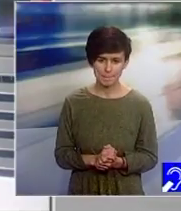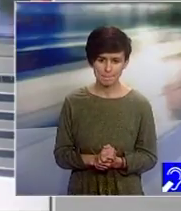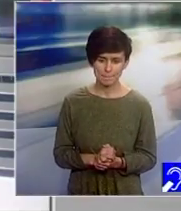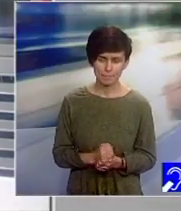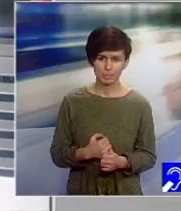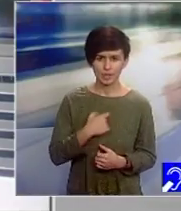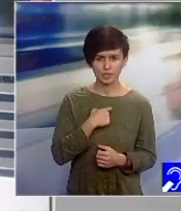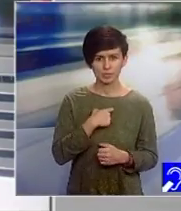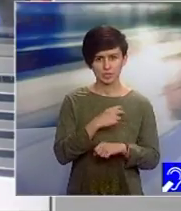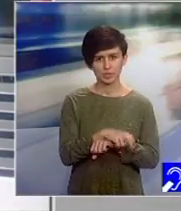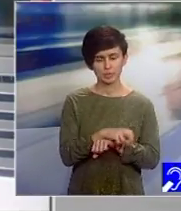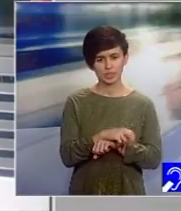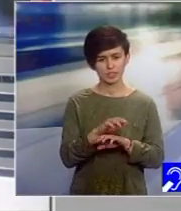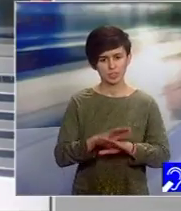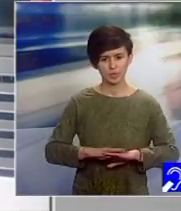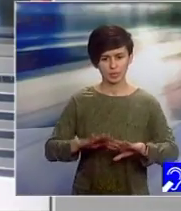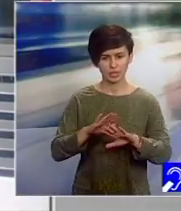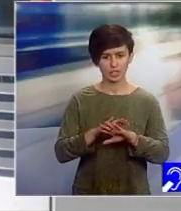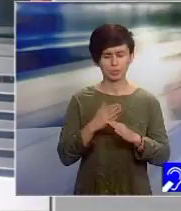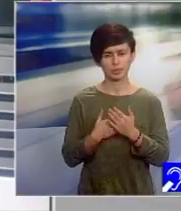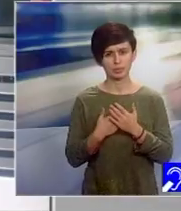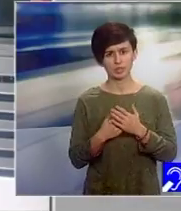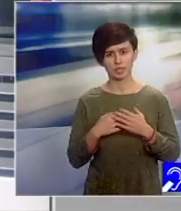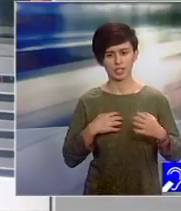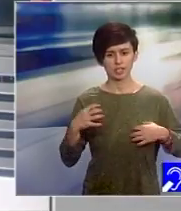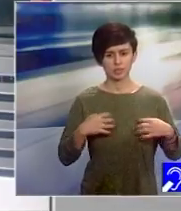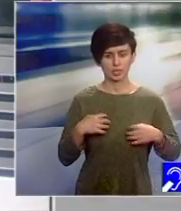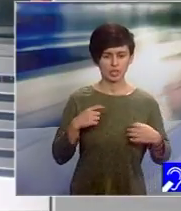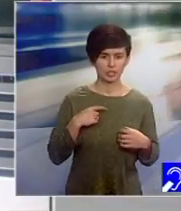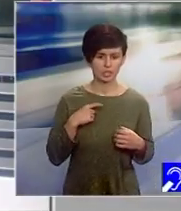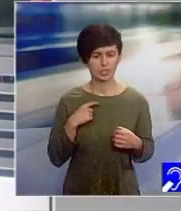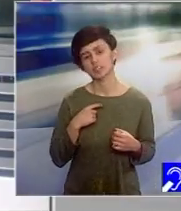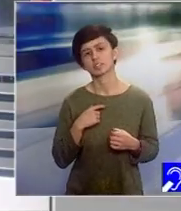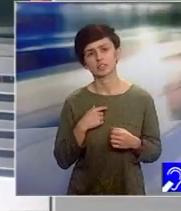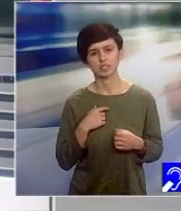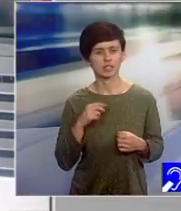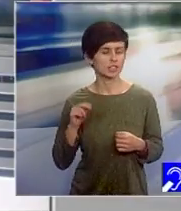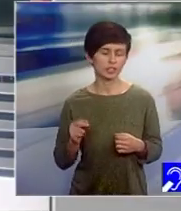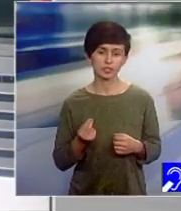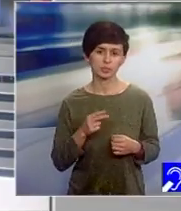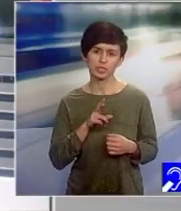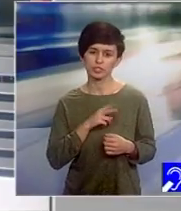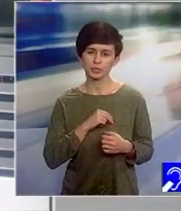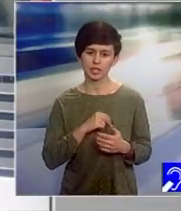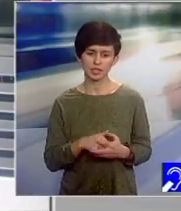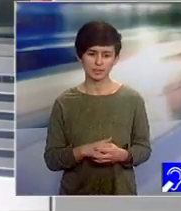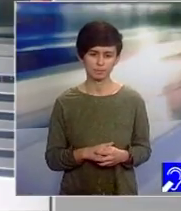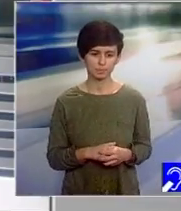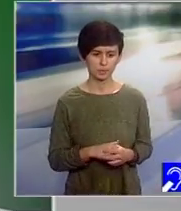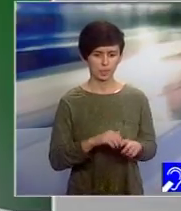participăm și noi în public, pentru că spectacolele sunt absolut senzaționale și merită să să le ascultăm. Din 17 până